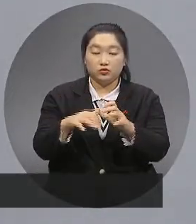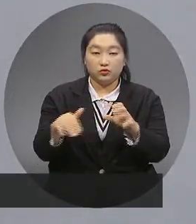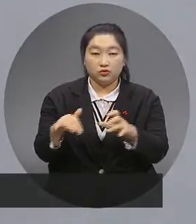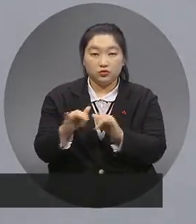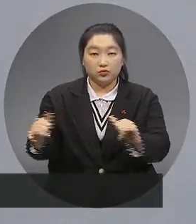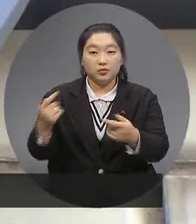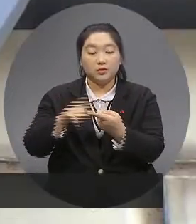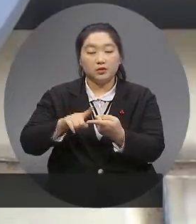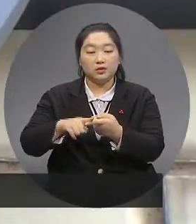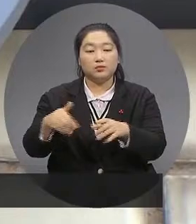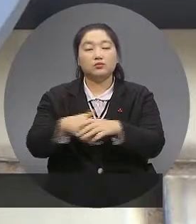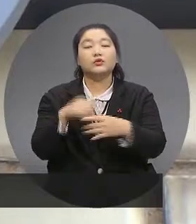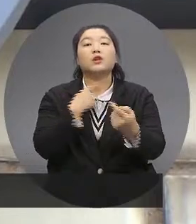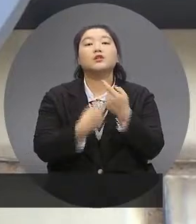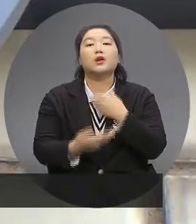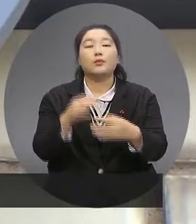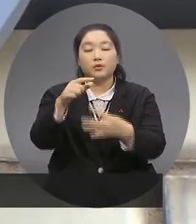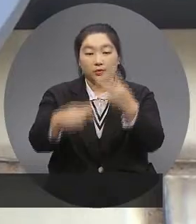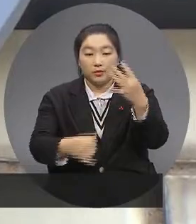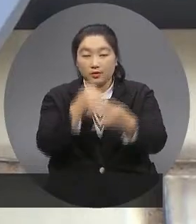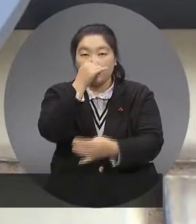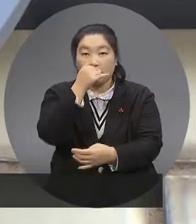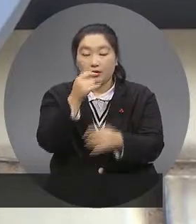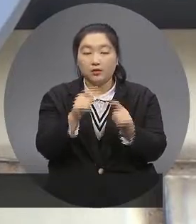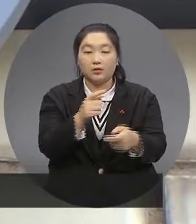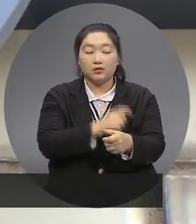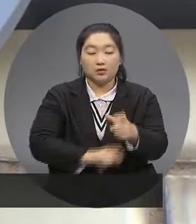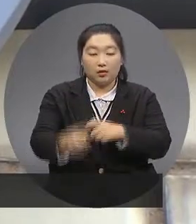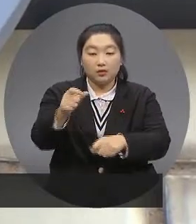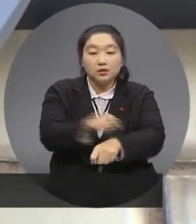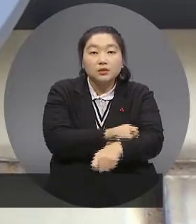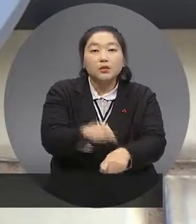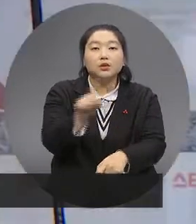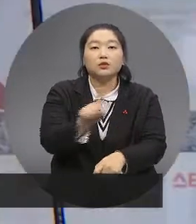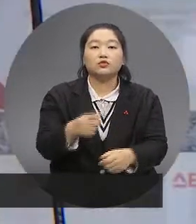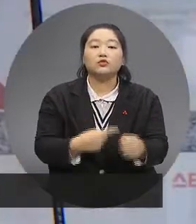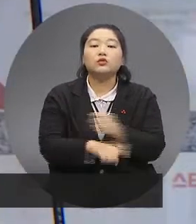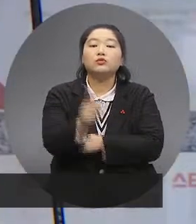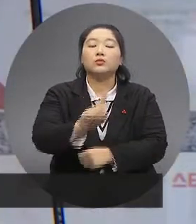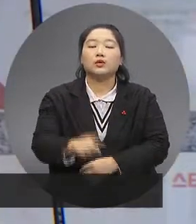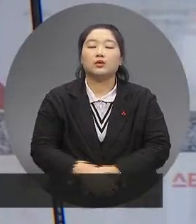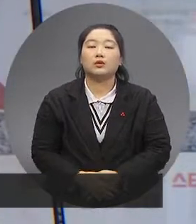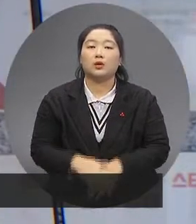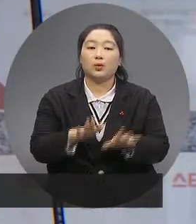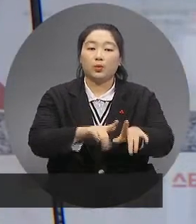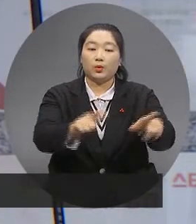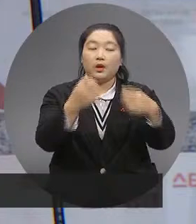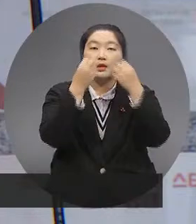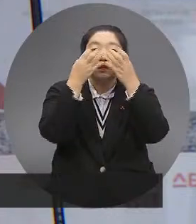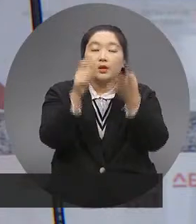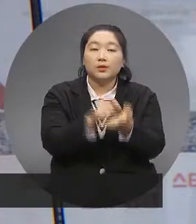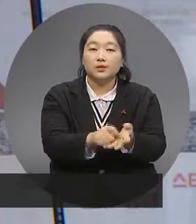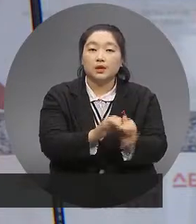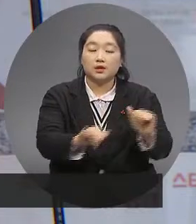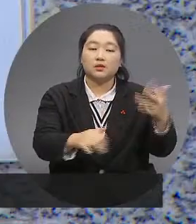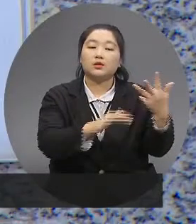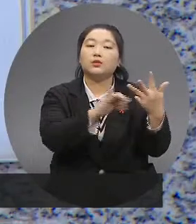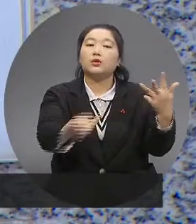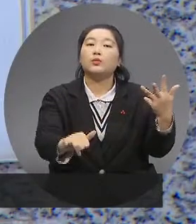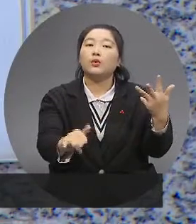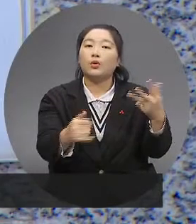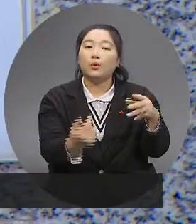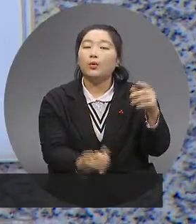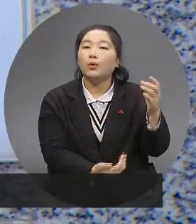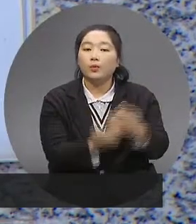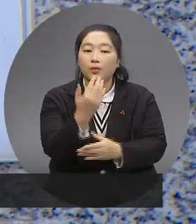열립니다. 그러나 이곳이 더 특별한 이유가 있습니다. 올해 이곳에서 신진 작가 8명이